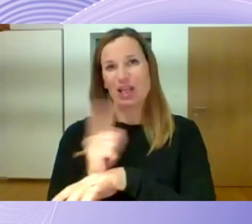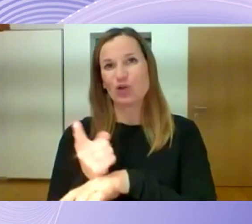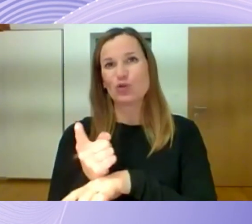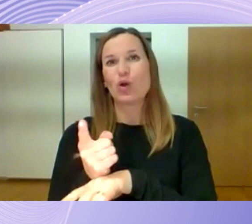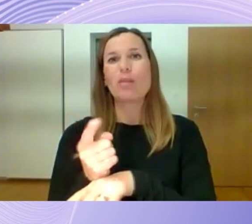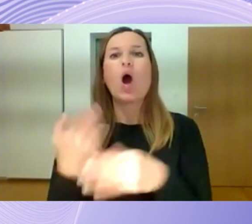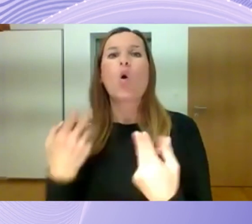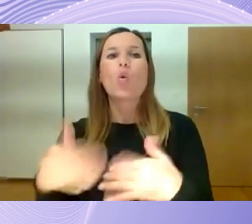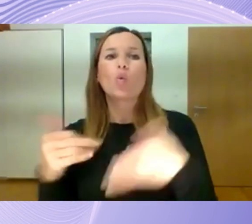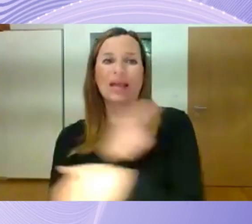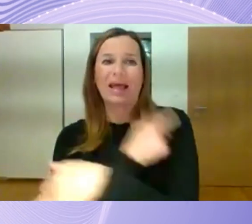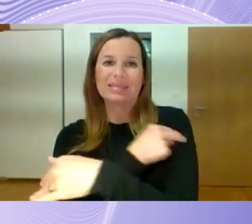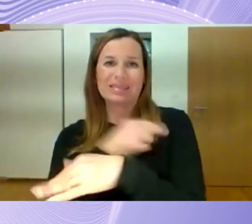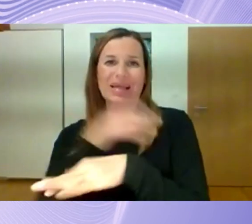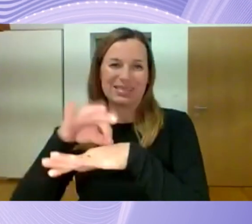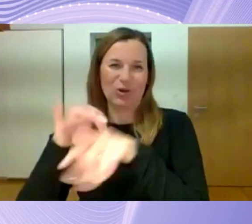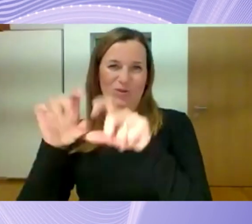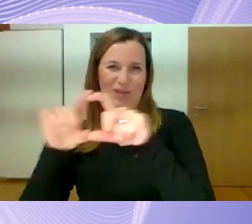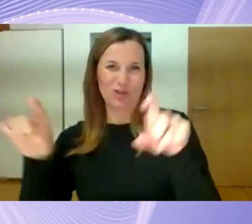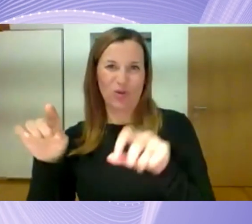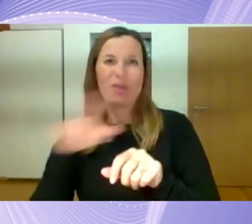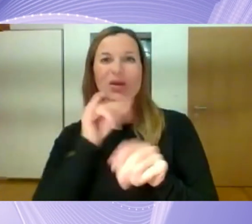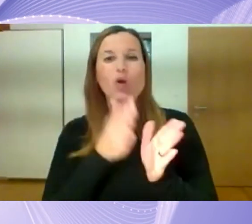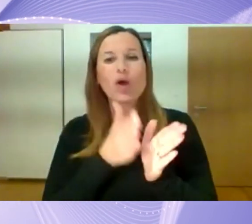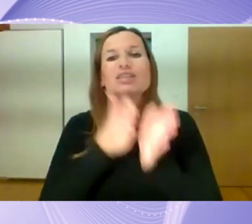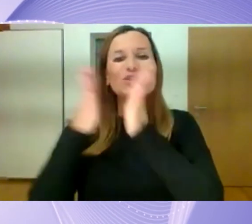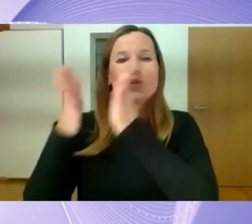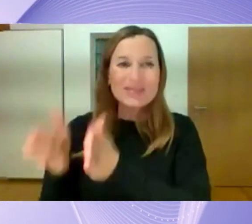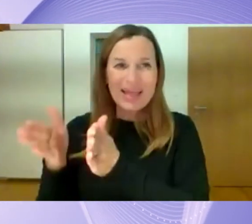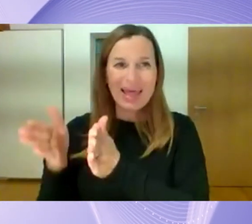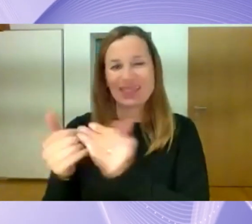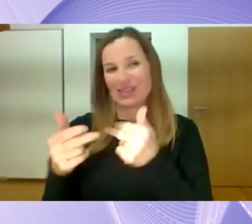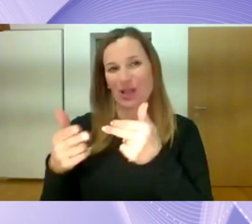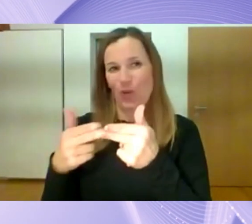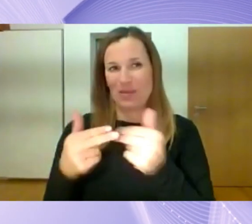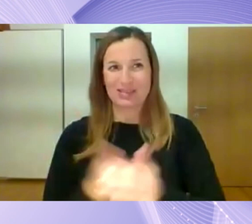urgenci, ampak to so sosednji hodniki, tako da zelo blizu.